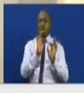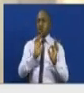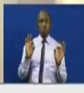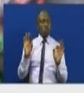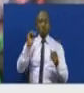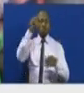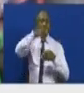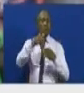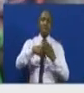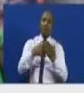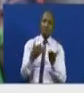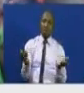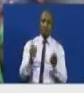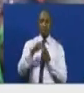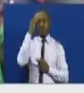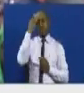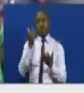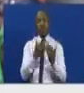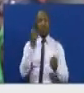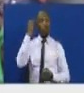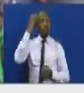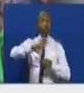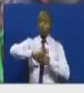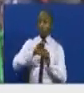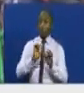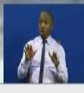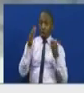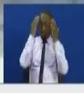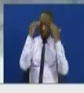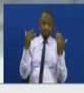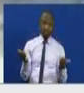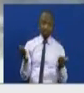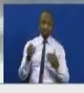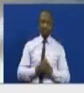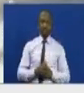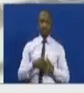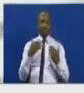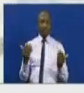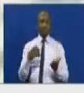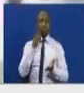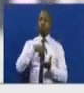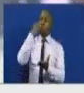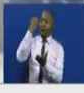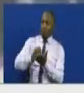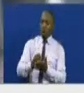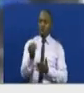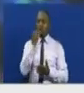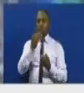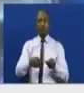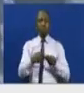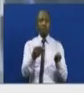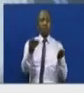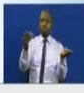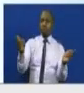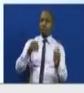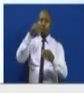hamna, sijui kwa ajili ya corona atuelewe. Ndipo utaratibu wa kusambaza chakula kwa wateja ukawa kimbilio kwa baadhi